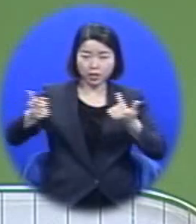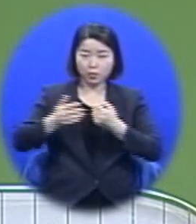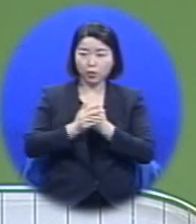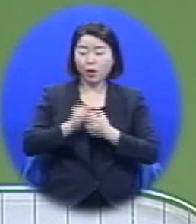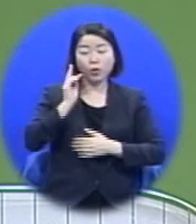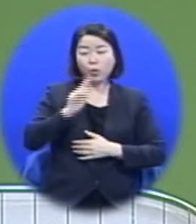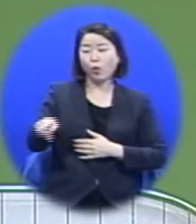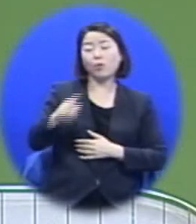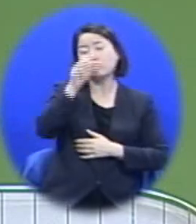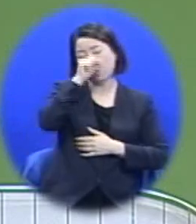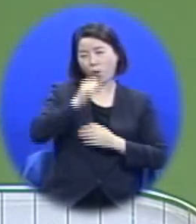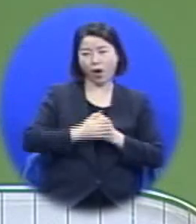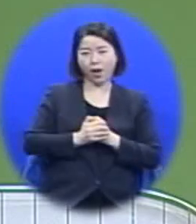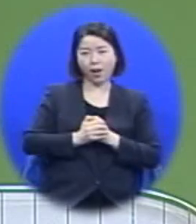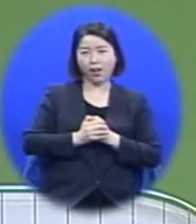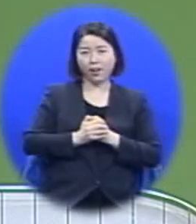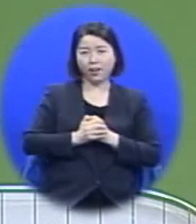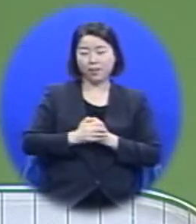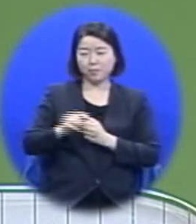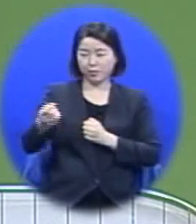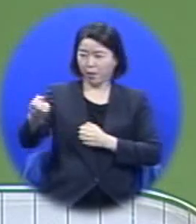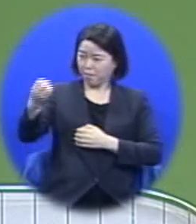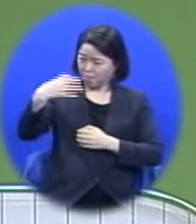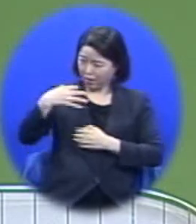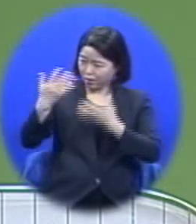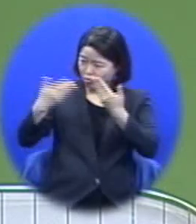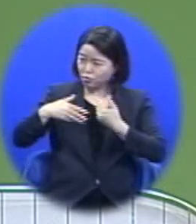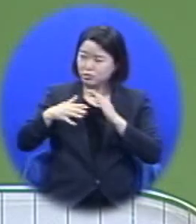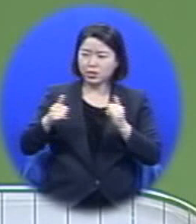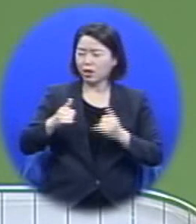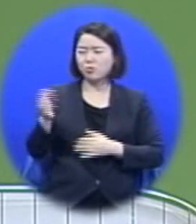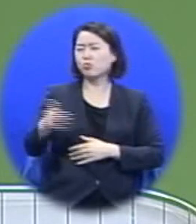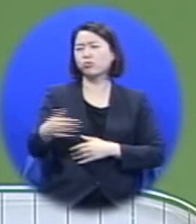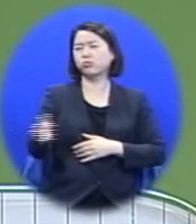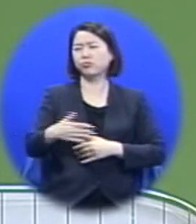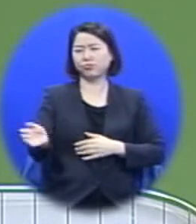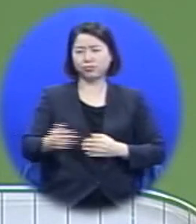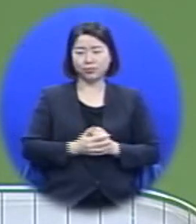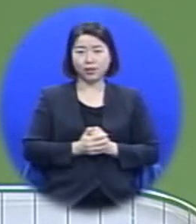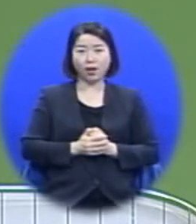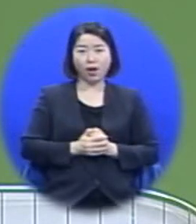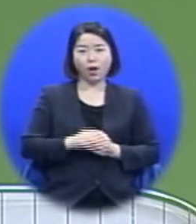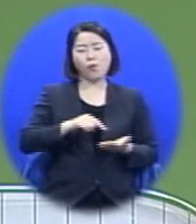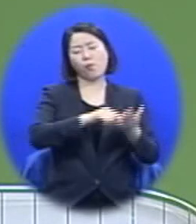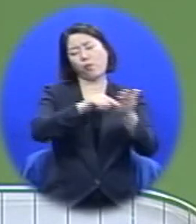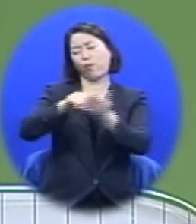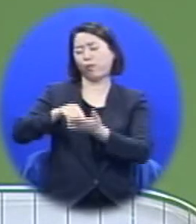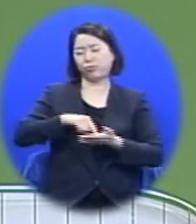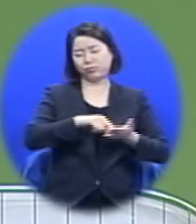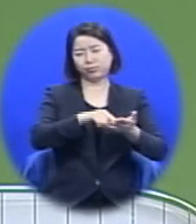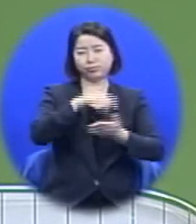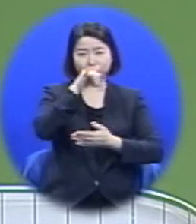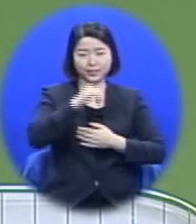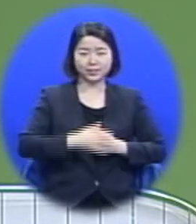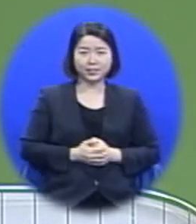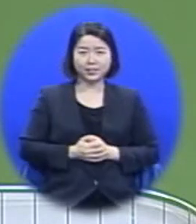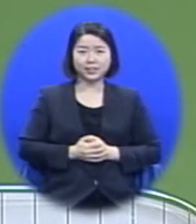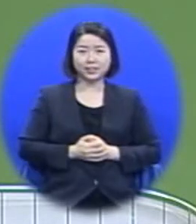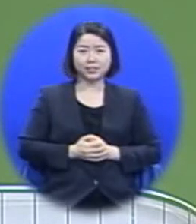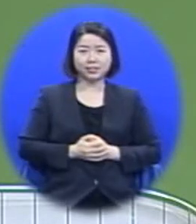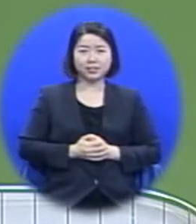좋은거예요 그렇게 말해주는 사람이 없어요 왜 외로워요 4